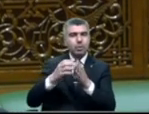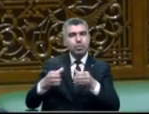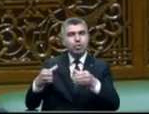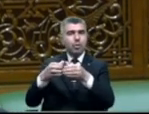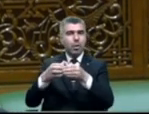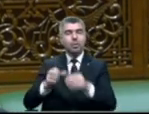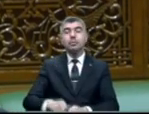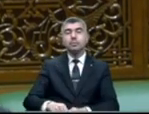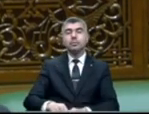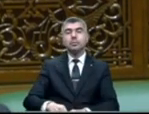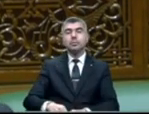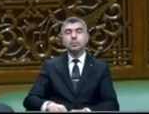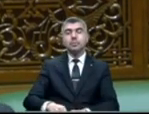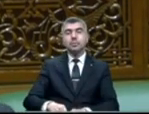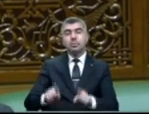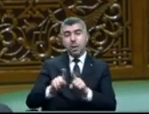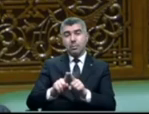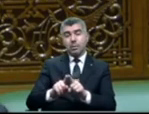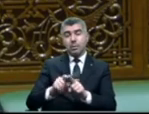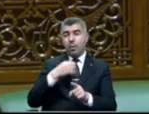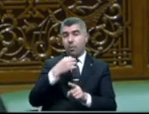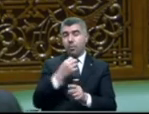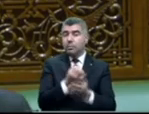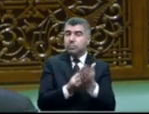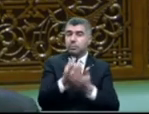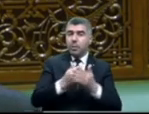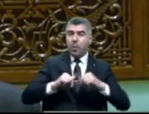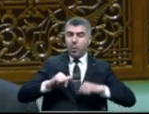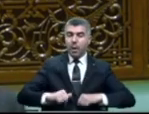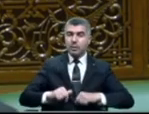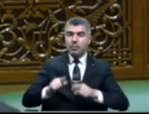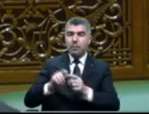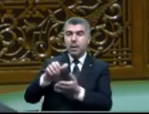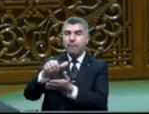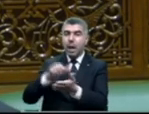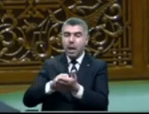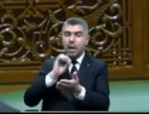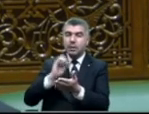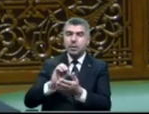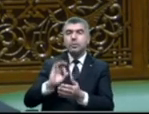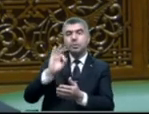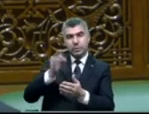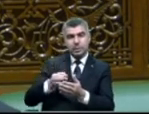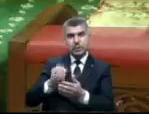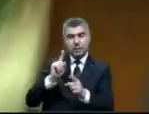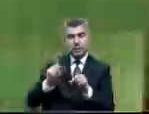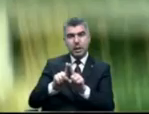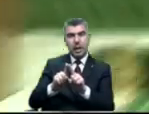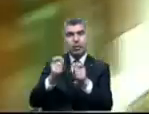التجميع. بكل موضوعية سيد الوزير، تنظيم صغار الفلاحين حول فاعلين